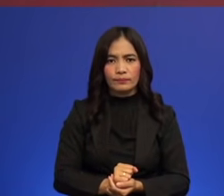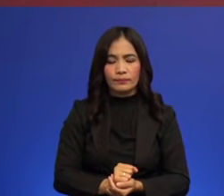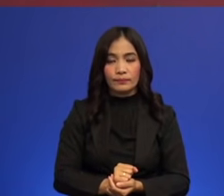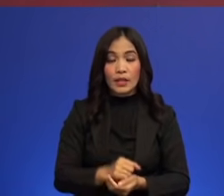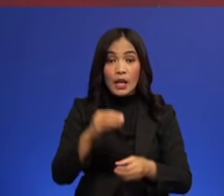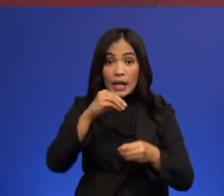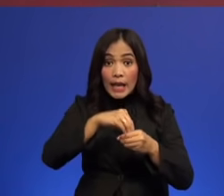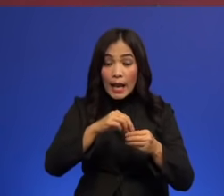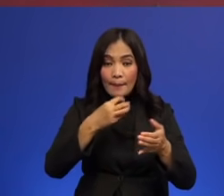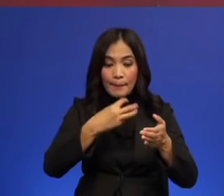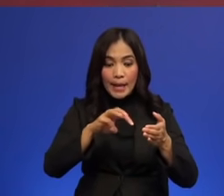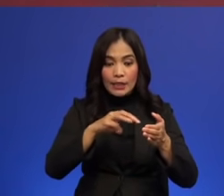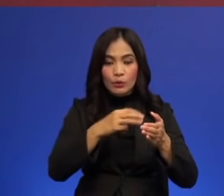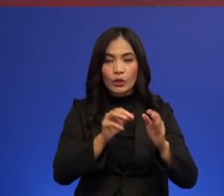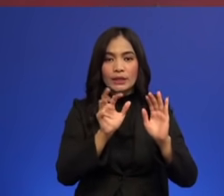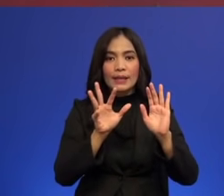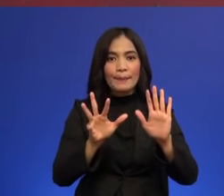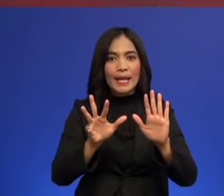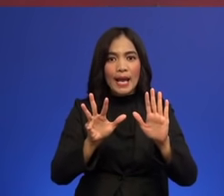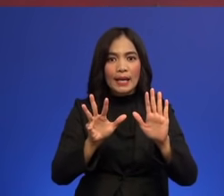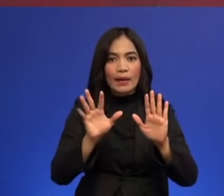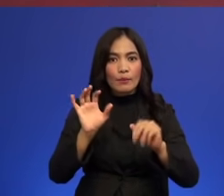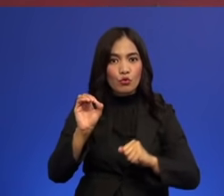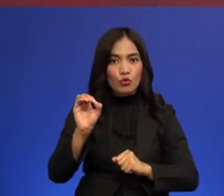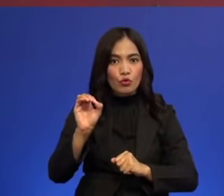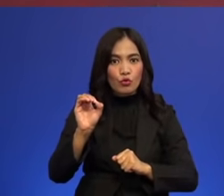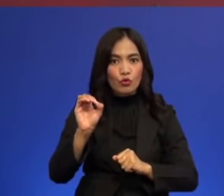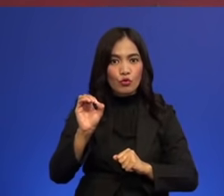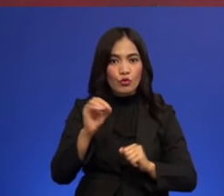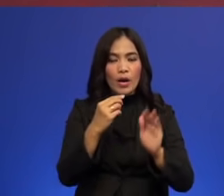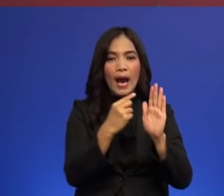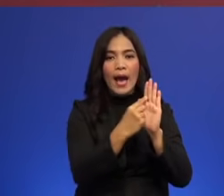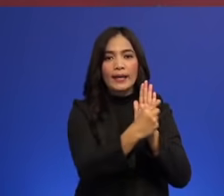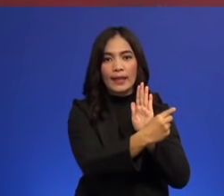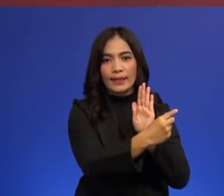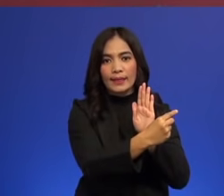Di dalam Mazmur 90 ayat